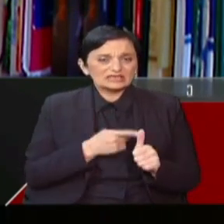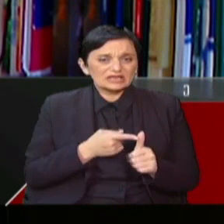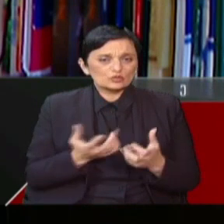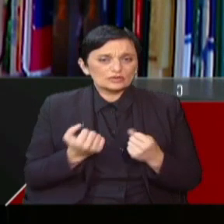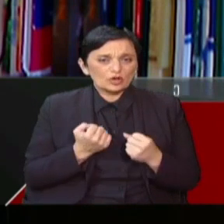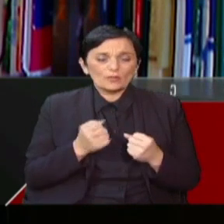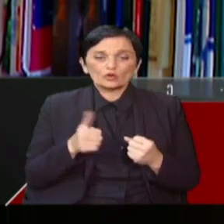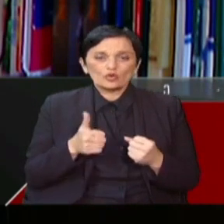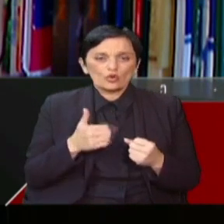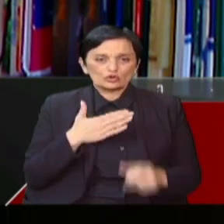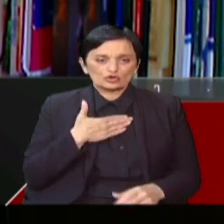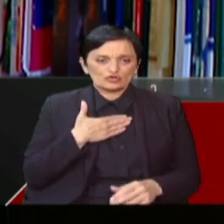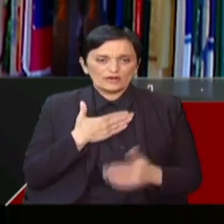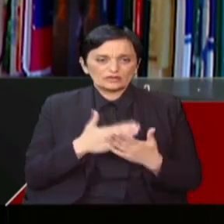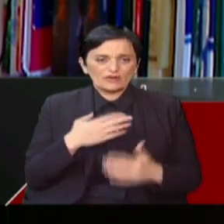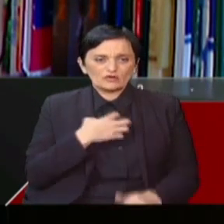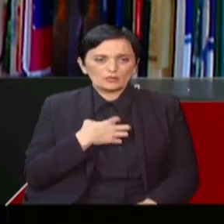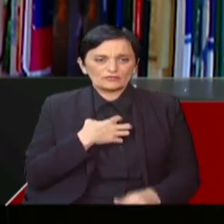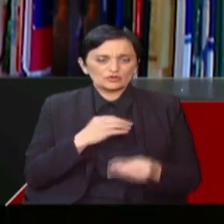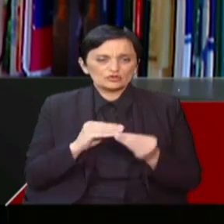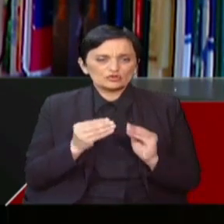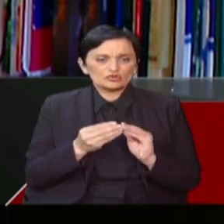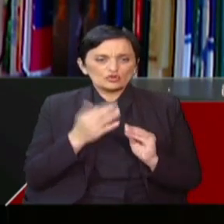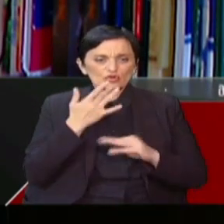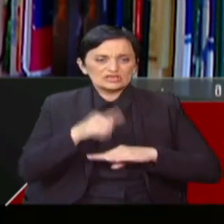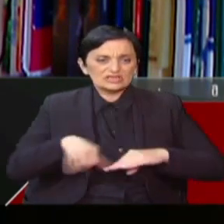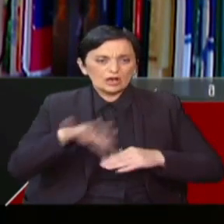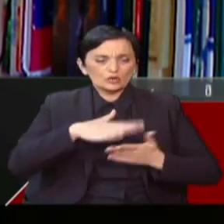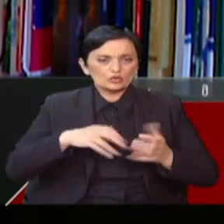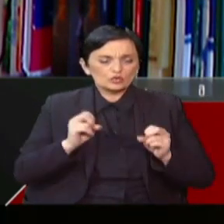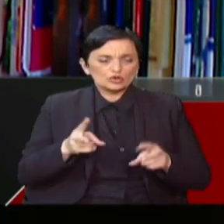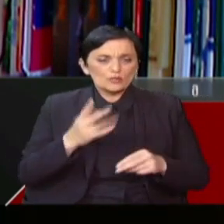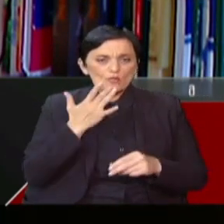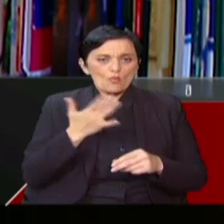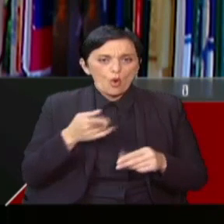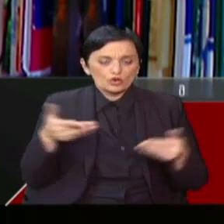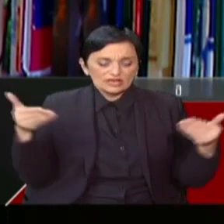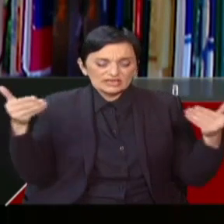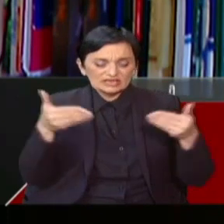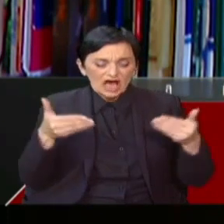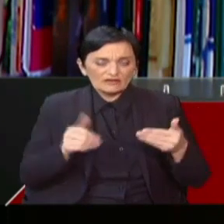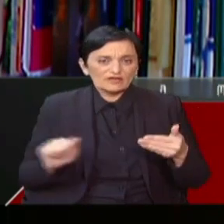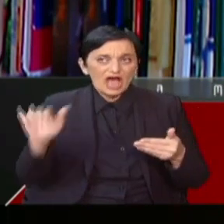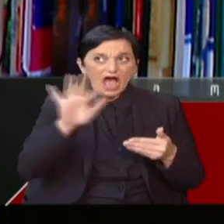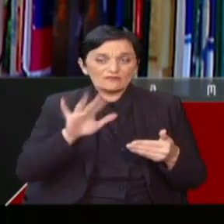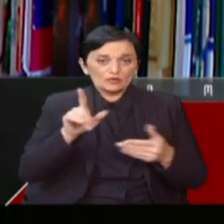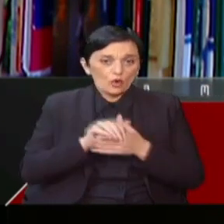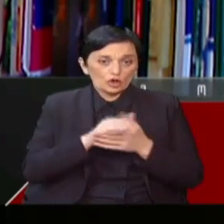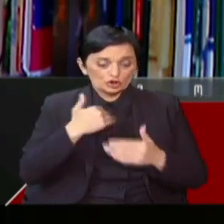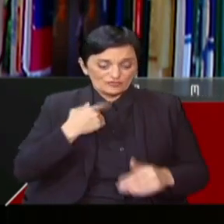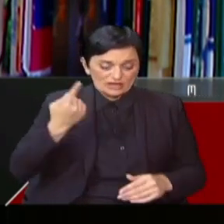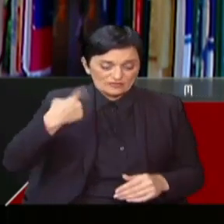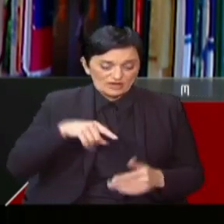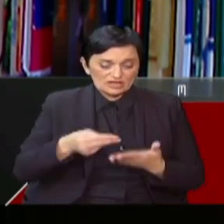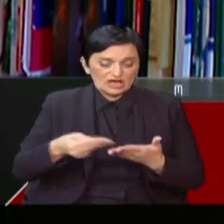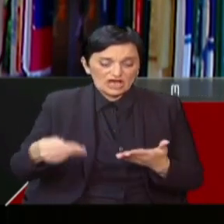მისაღებად, ისევე როგორც ჩვენ გვაქვს მნიშვნელოვანი პრობლემა საგარეო და უსაფრთხოების პოლიტიკის თანხმედრა ევროკავშირთან, რადგან ჩვენ გვაქვს ვალდებულება,